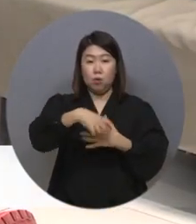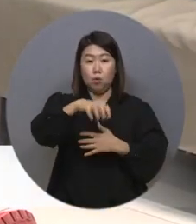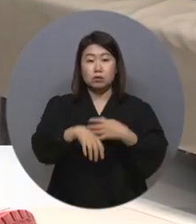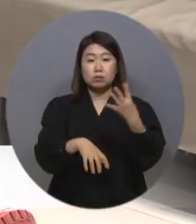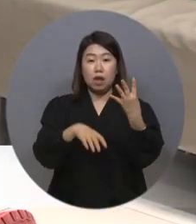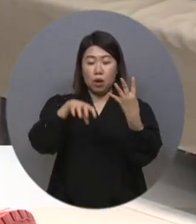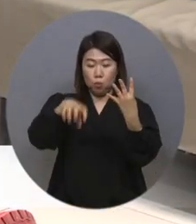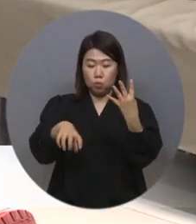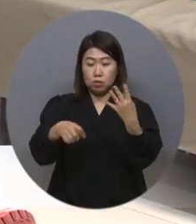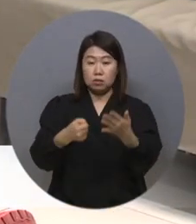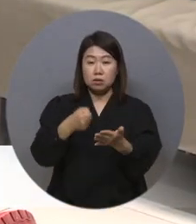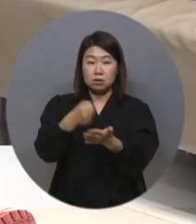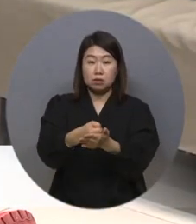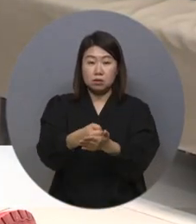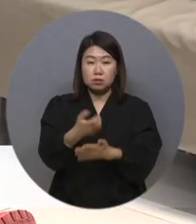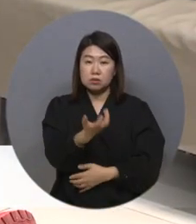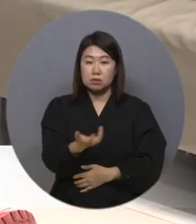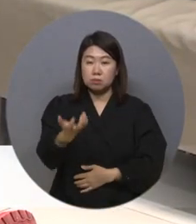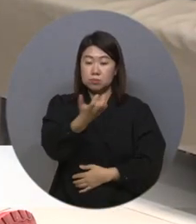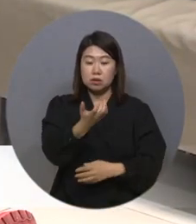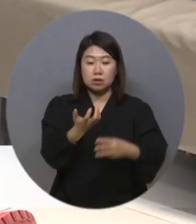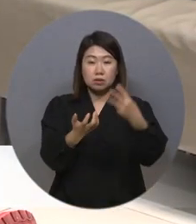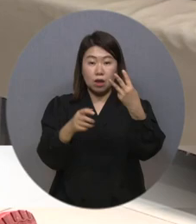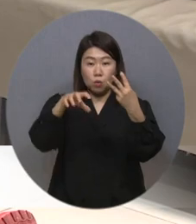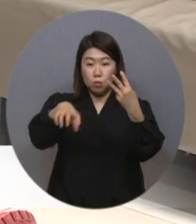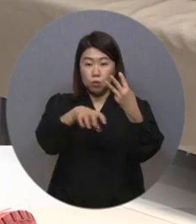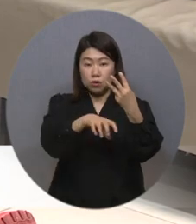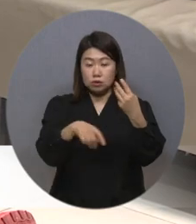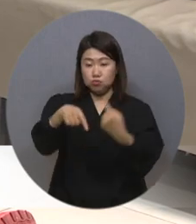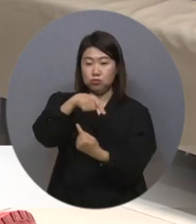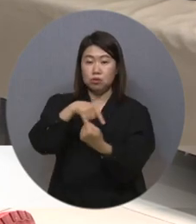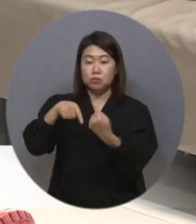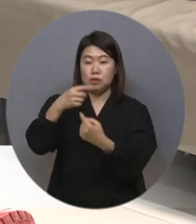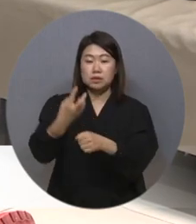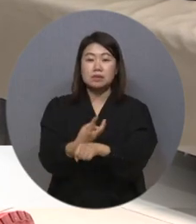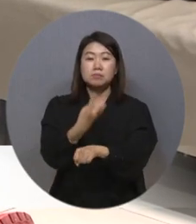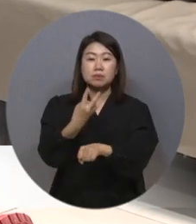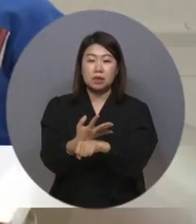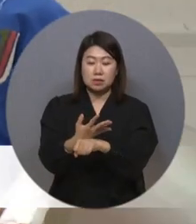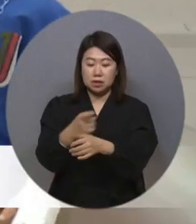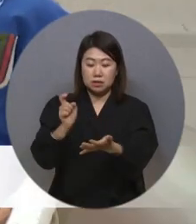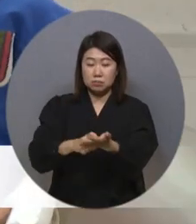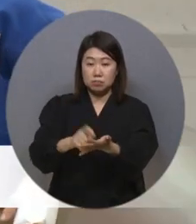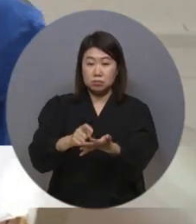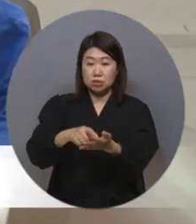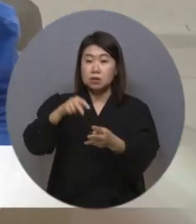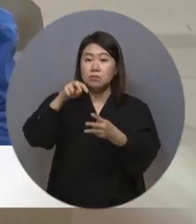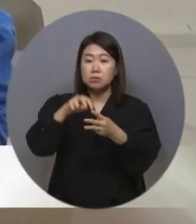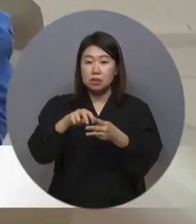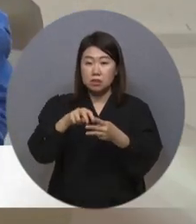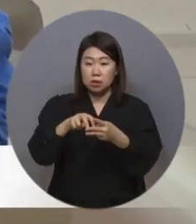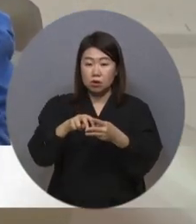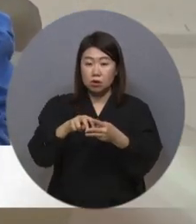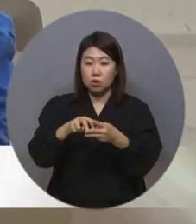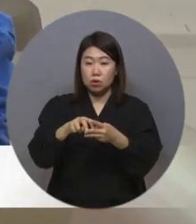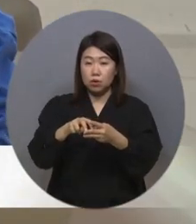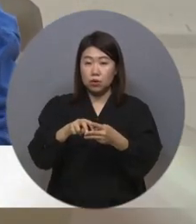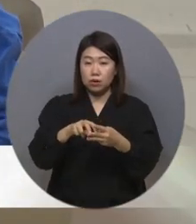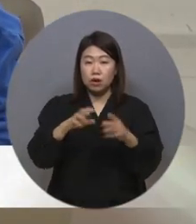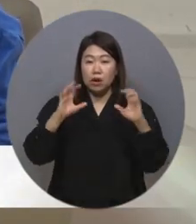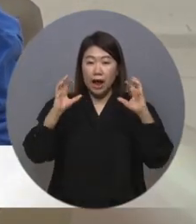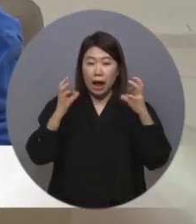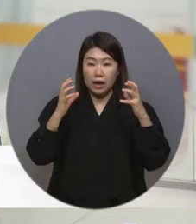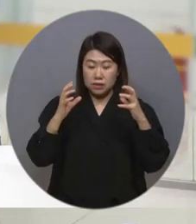지정하고 현재 상급 종합병원 3곳에서 운영 중인 24시간 소아 전문 응급센터는 우리 아이 전문 응급센터로